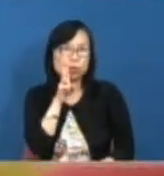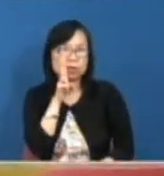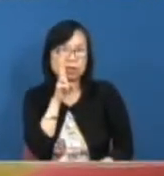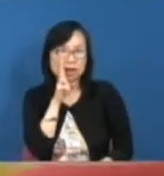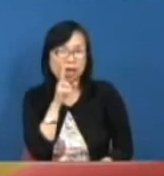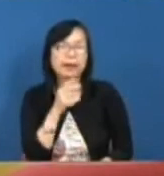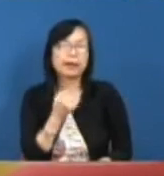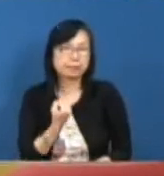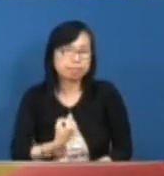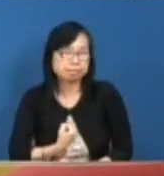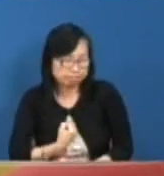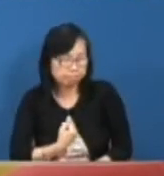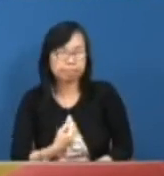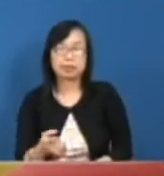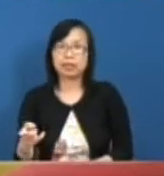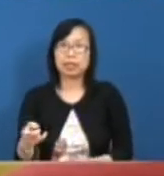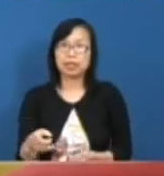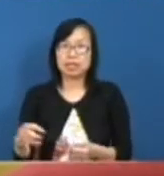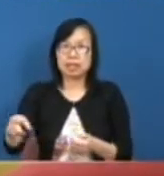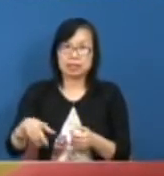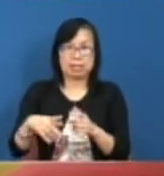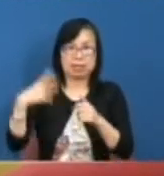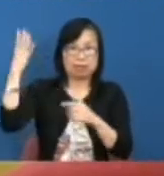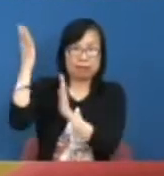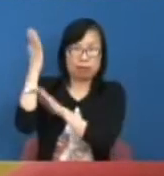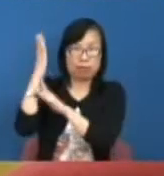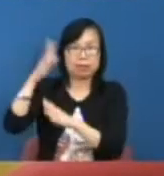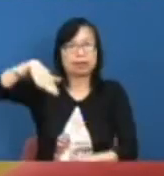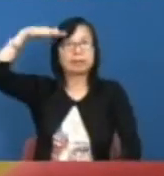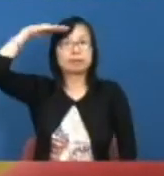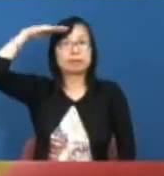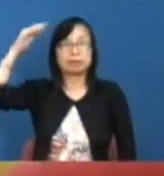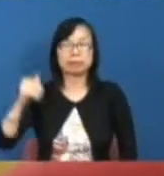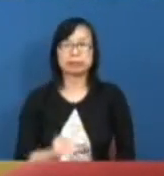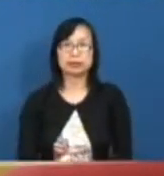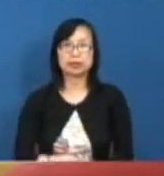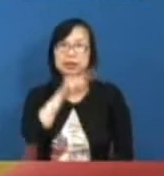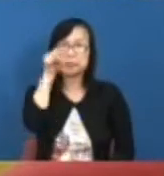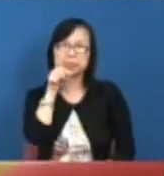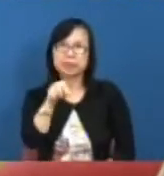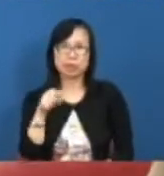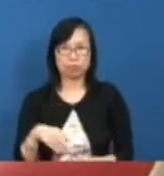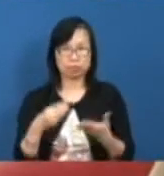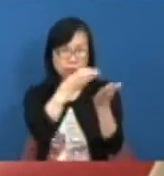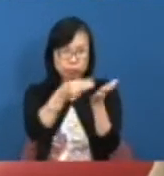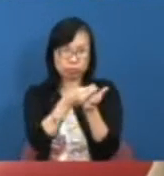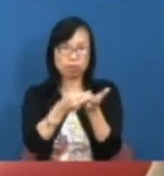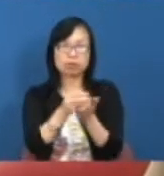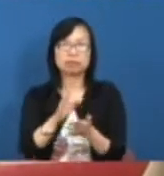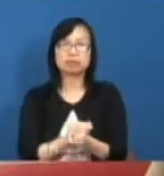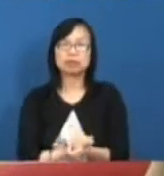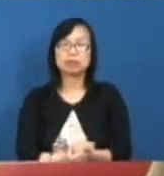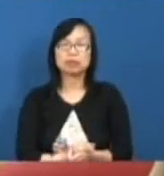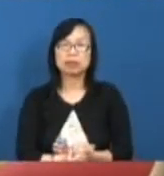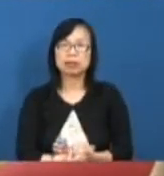啦。 嗯， 咁呢一位咧呢隻手咧就係警察嚟嘅。咁點解佢用呢幅圖咧？因為佢哋冇收風，我講揭露